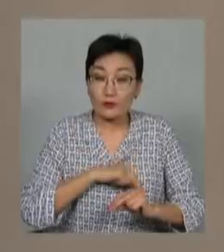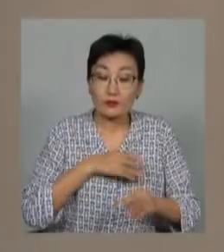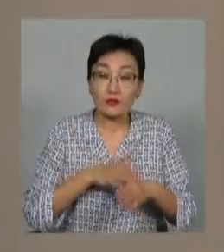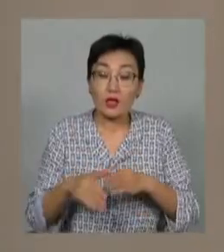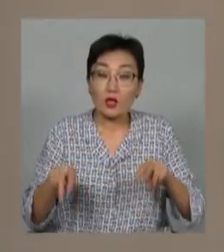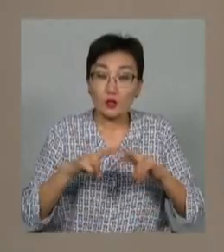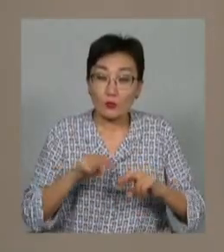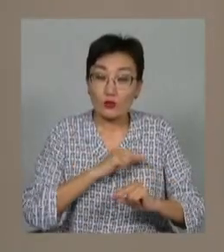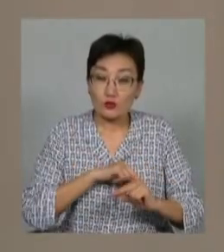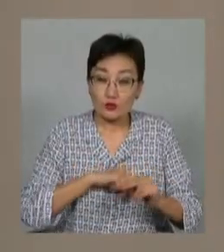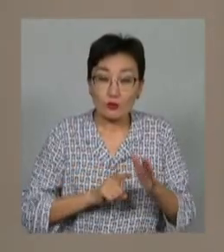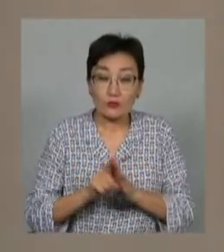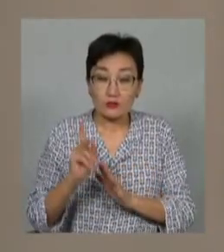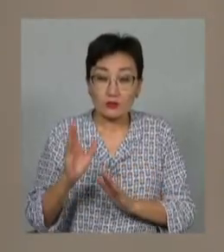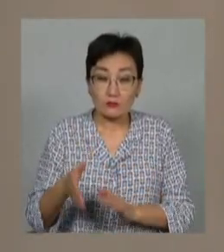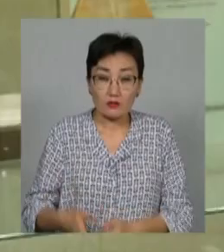зерттеу жұмыстары басталмақ.